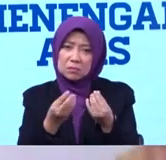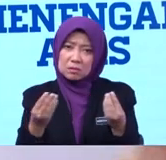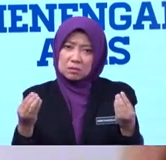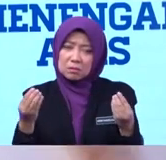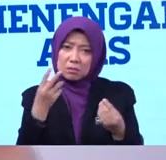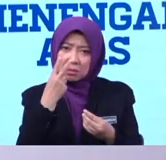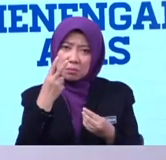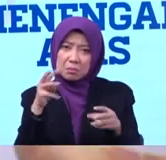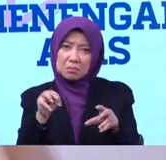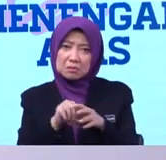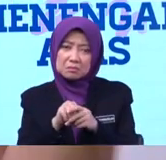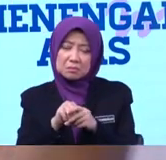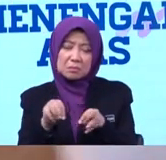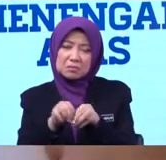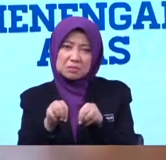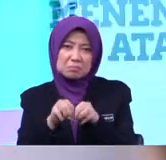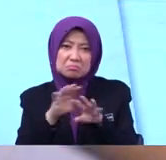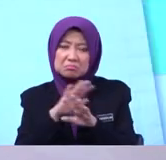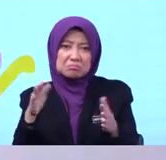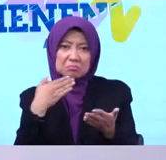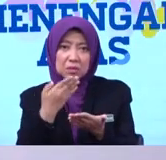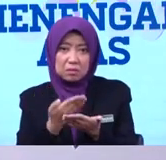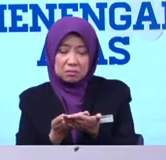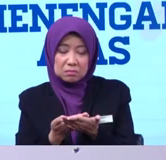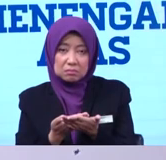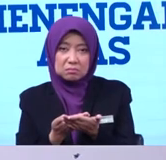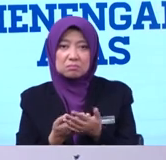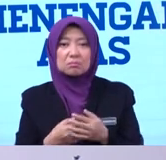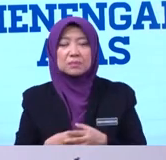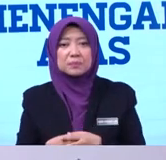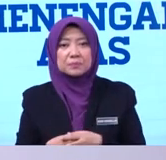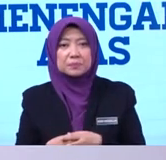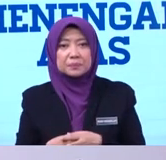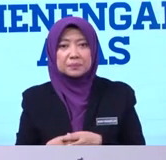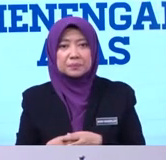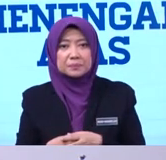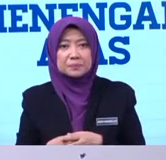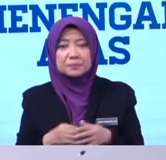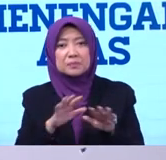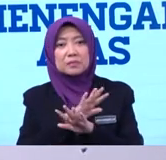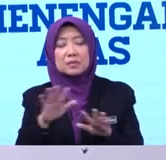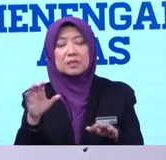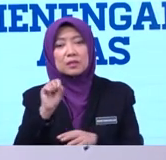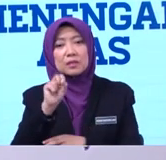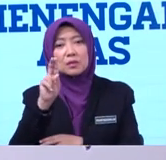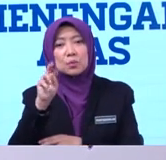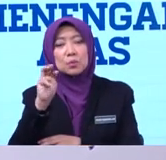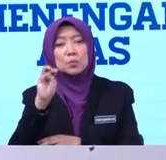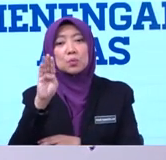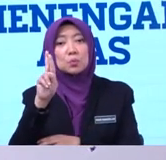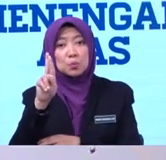kurang sehat tanah yang tidak mempunyai dan juga tidak subuh untuk penanaman dan sebagainya